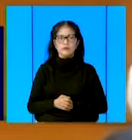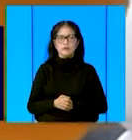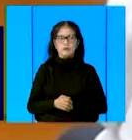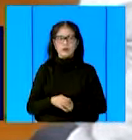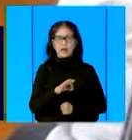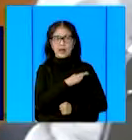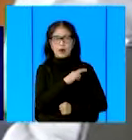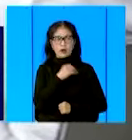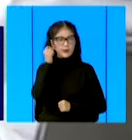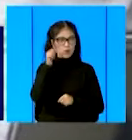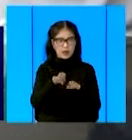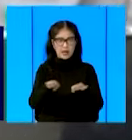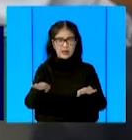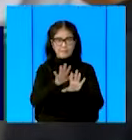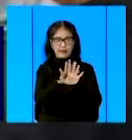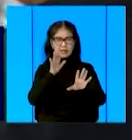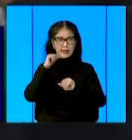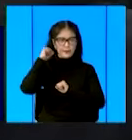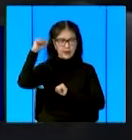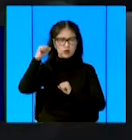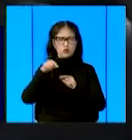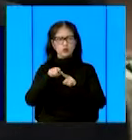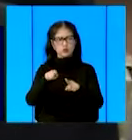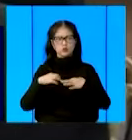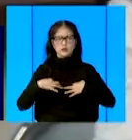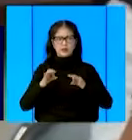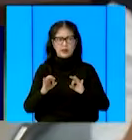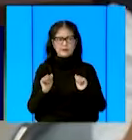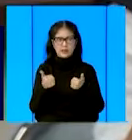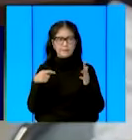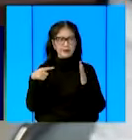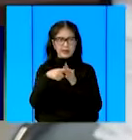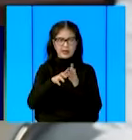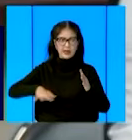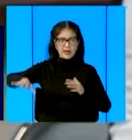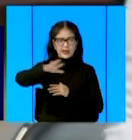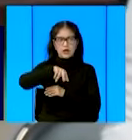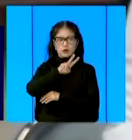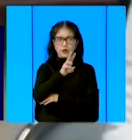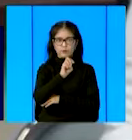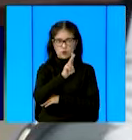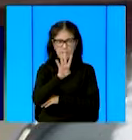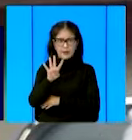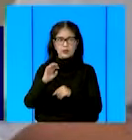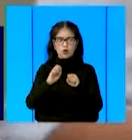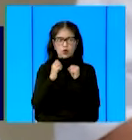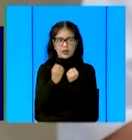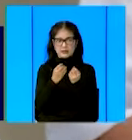Relawan Perempuan dan Anak Perindo mengeluarkan pernyataan sikap jelang Pilkada Serentak 2024. Organisasi sayap Partai Perindo